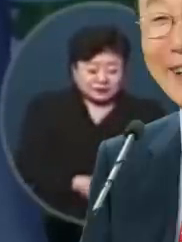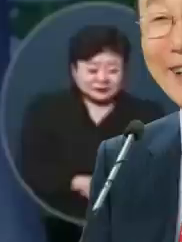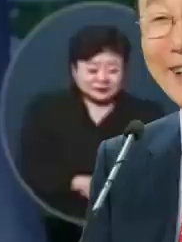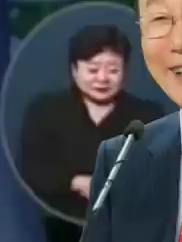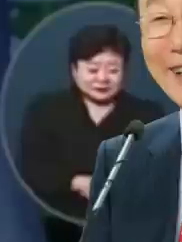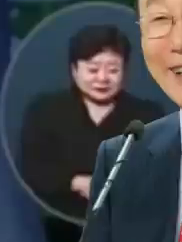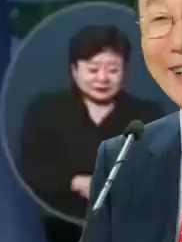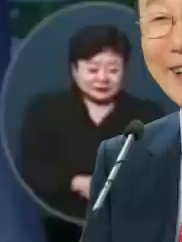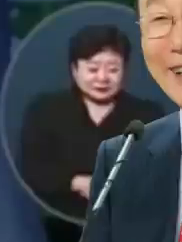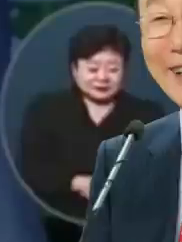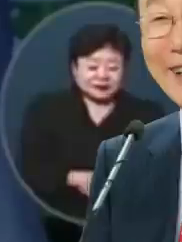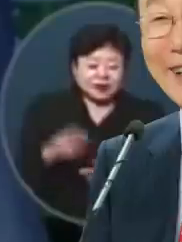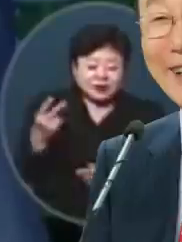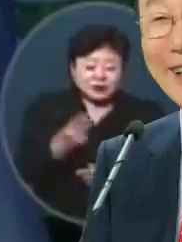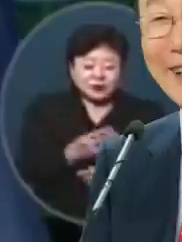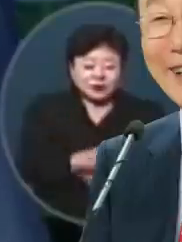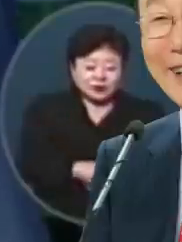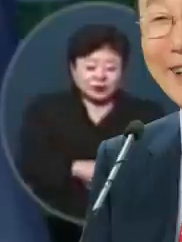그러